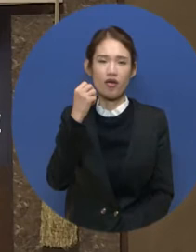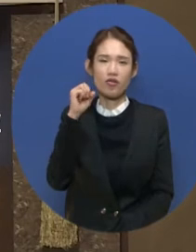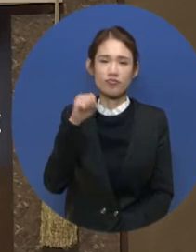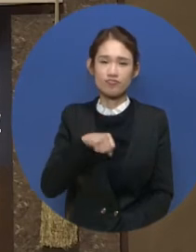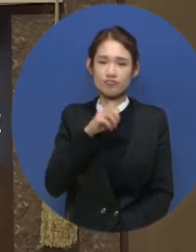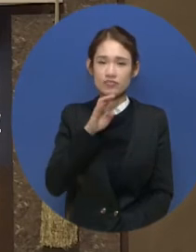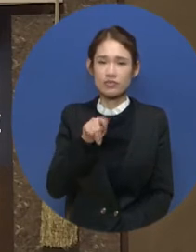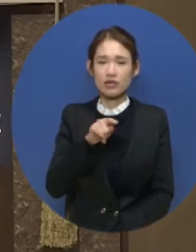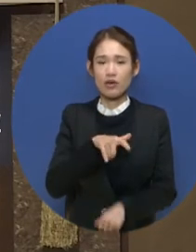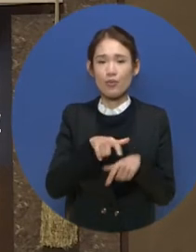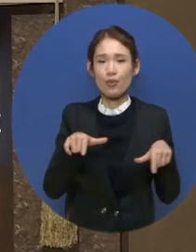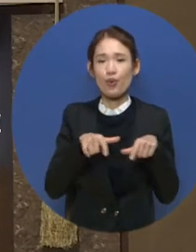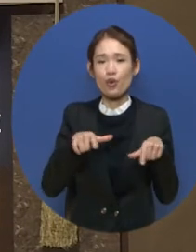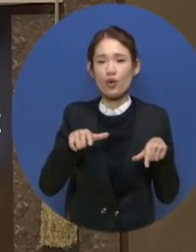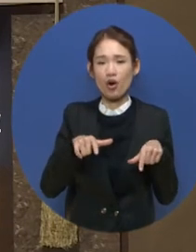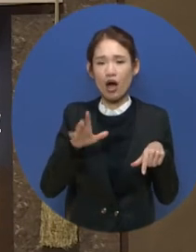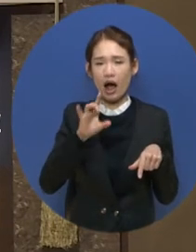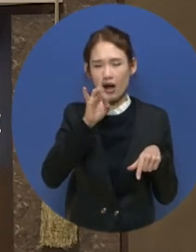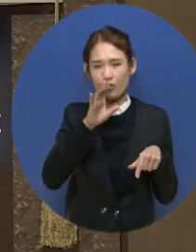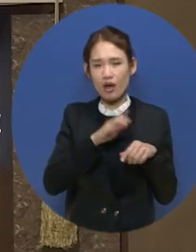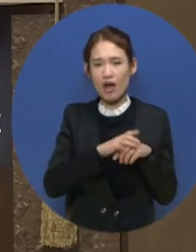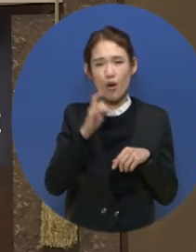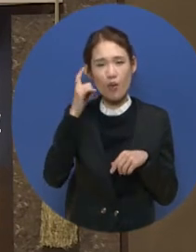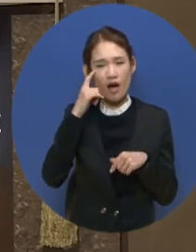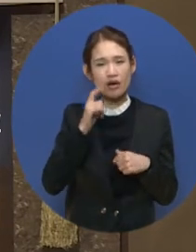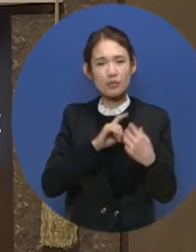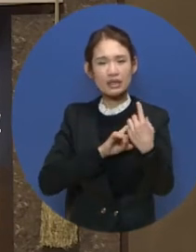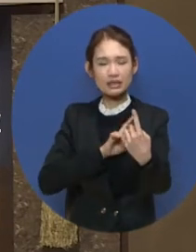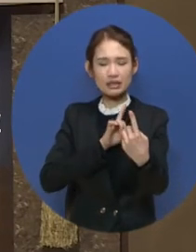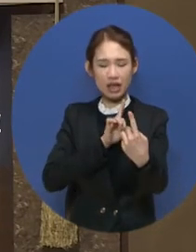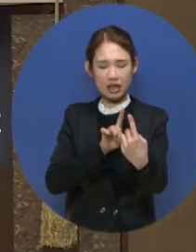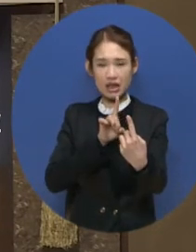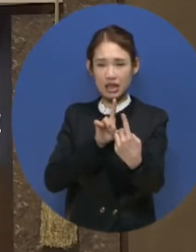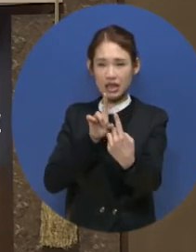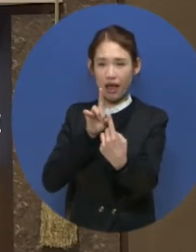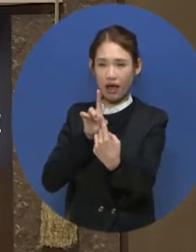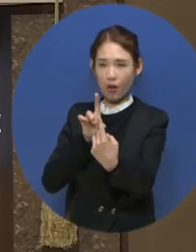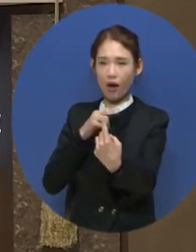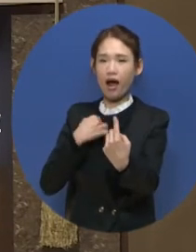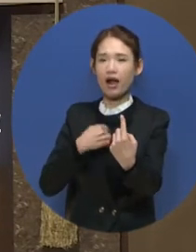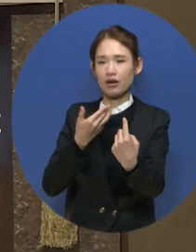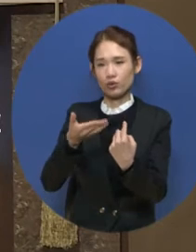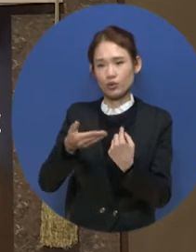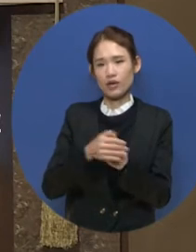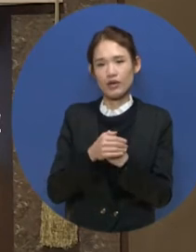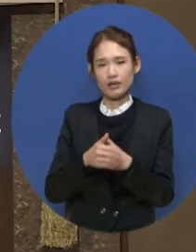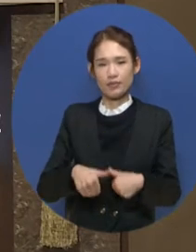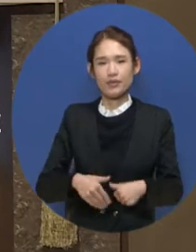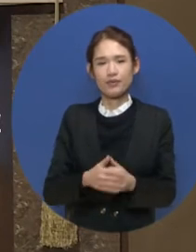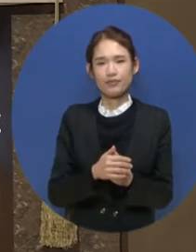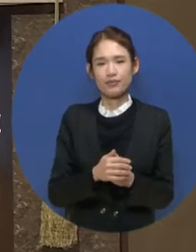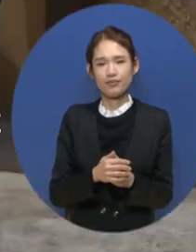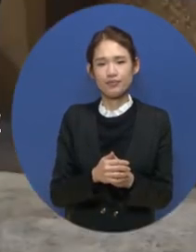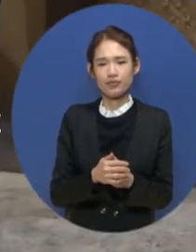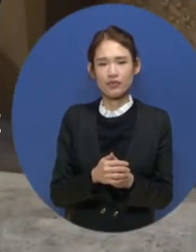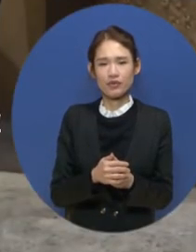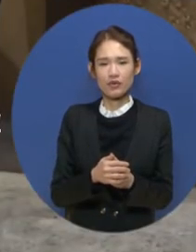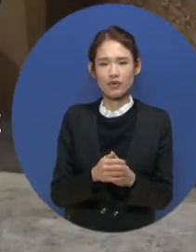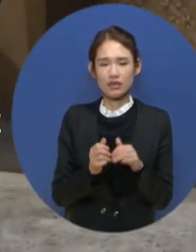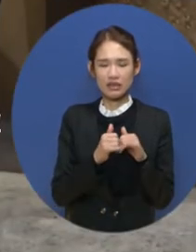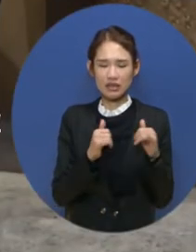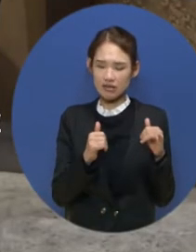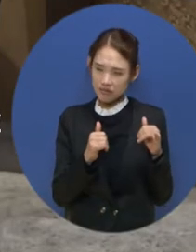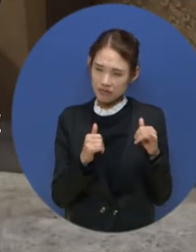보편적으로 각 안되는거 가 일대일로 이렇게 가르쳐 줘야 되요 멘트 맨 그래서 저희 그저 1 역적으로 도